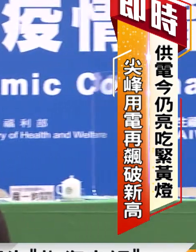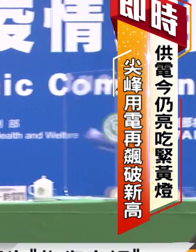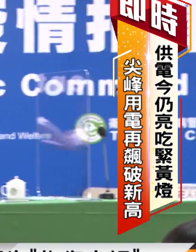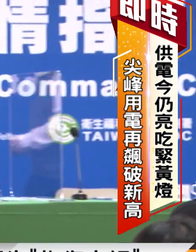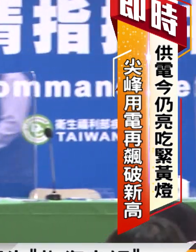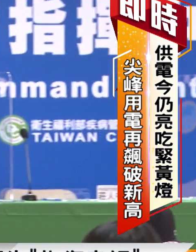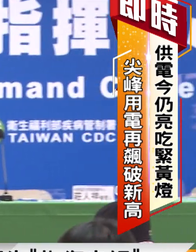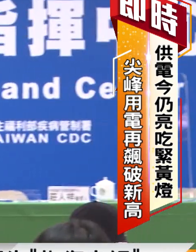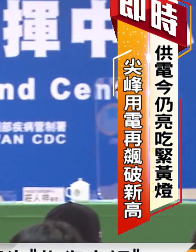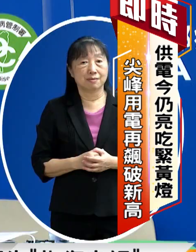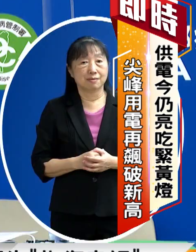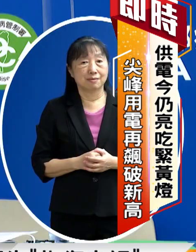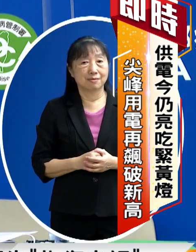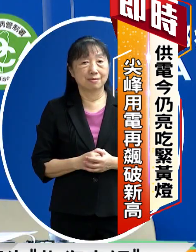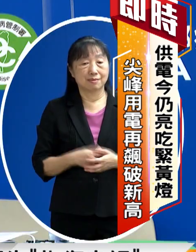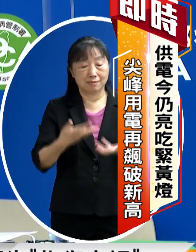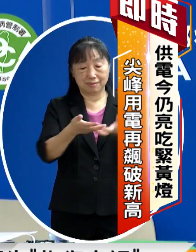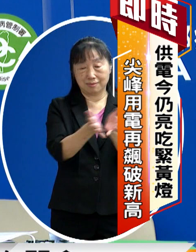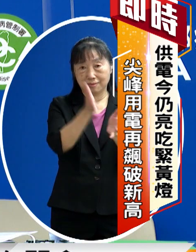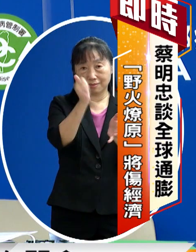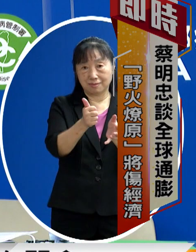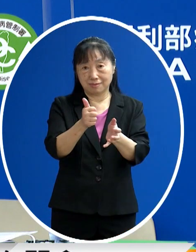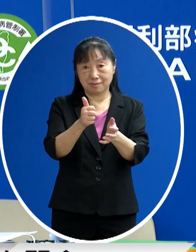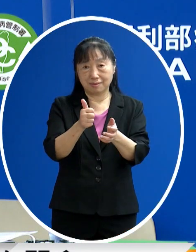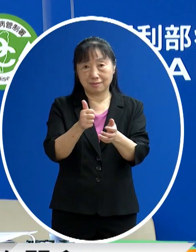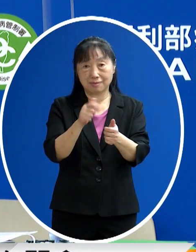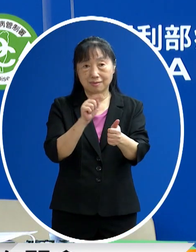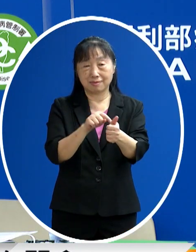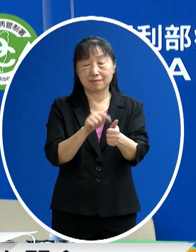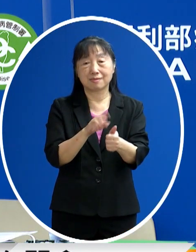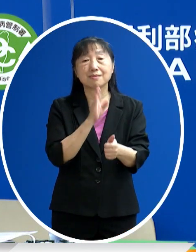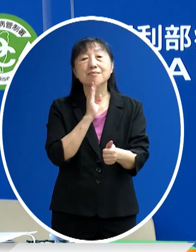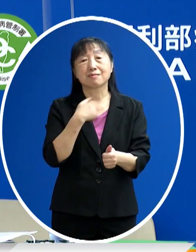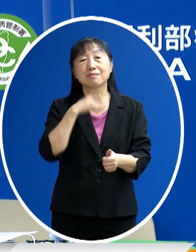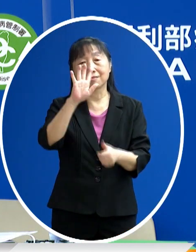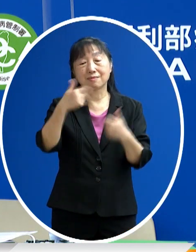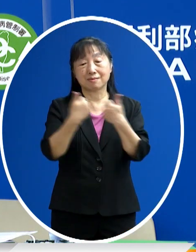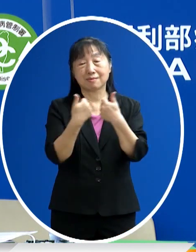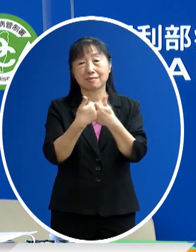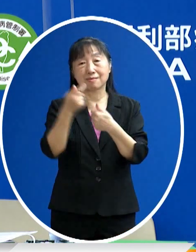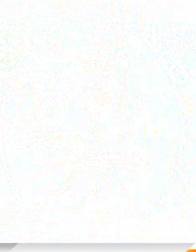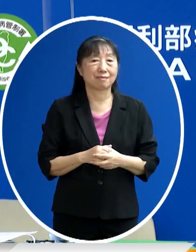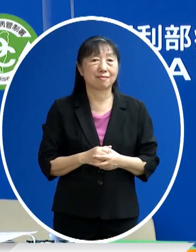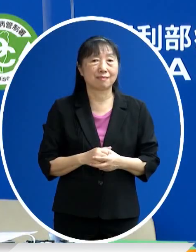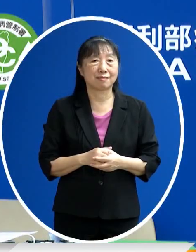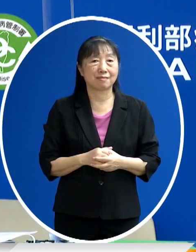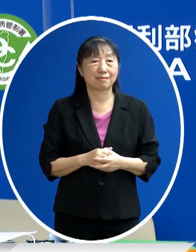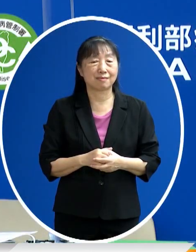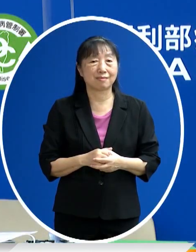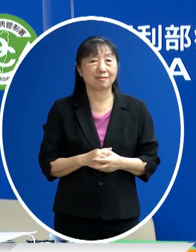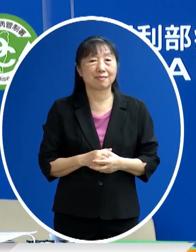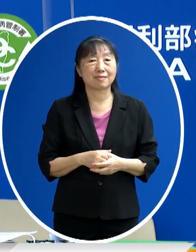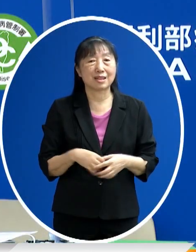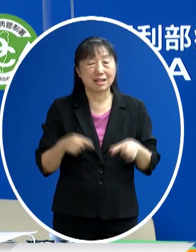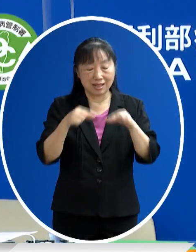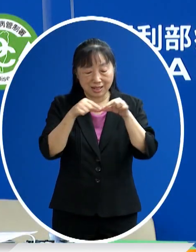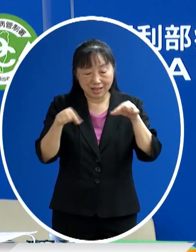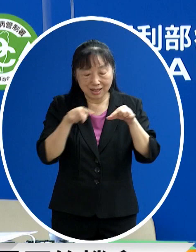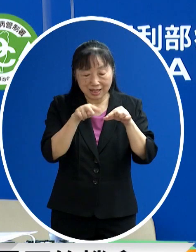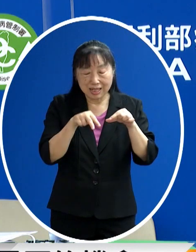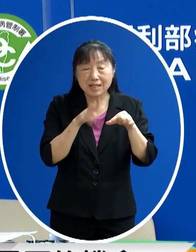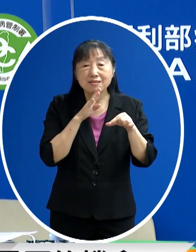疫情指挥中心。 部长的部分，我们其实中午也有开会啊，他其实状况非常良好哈，那条线更淡了哈，所